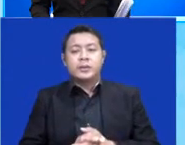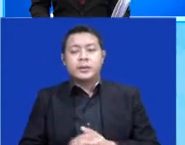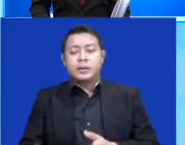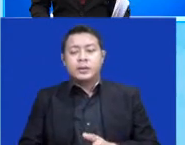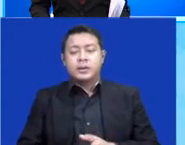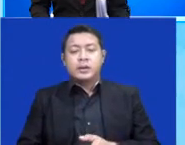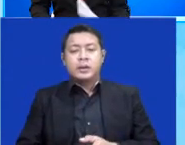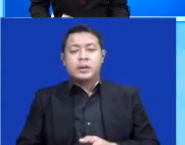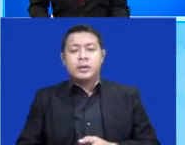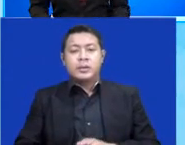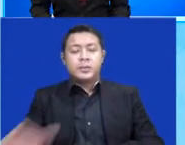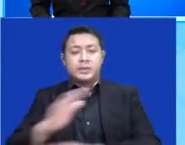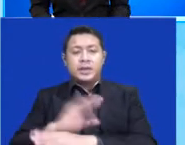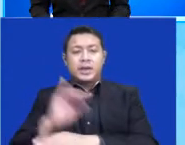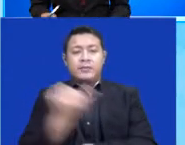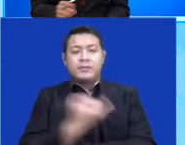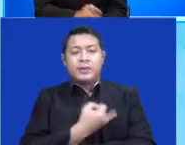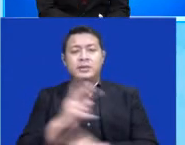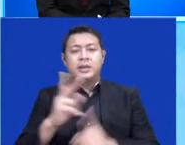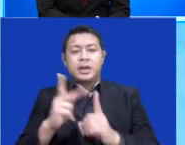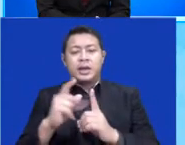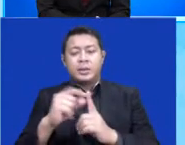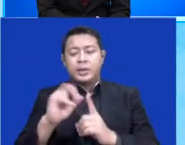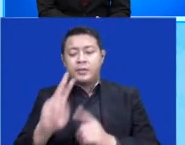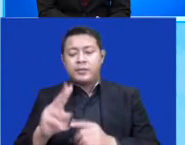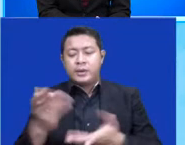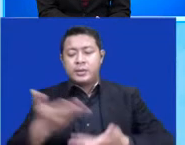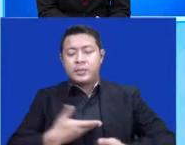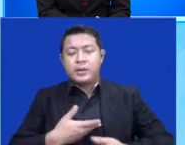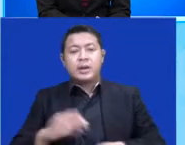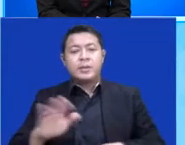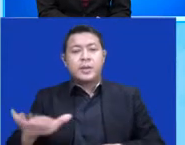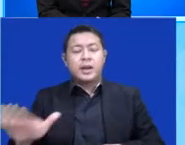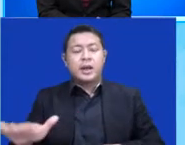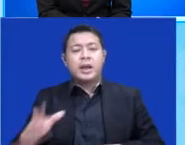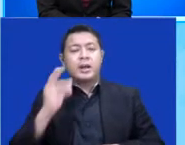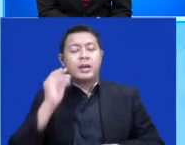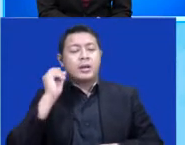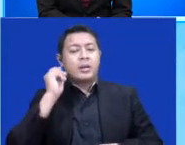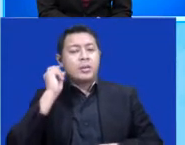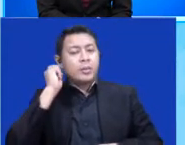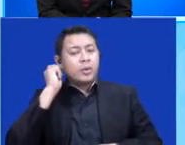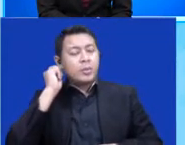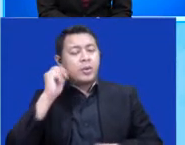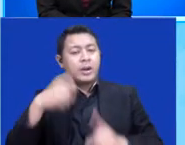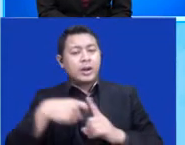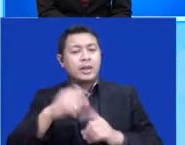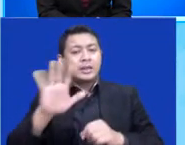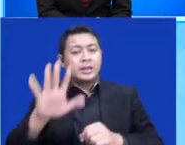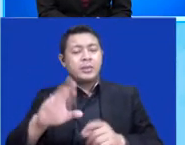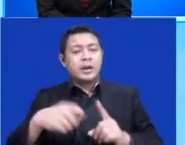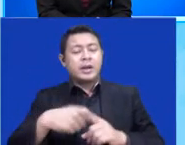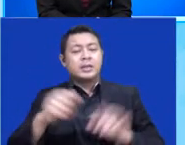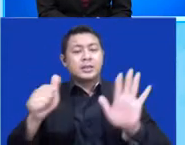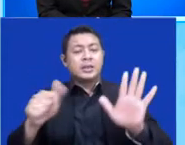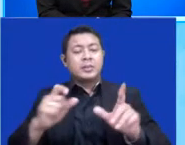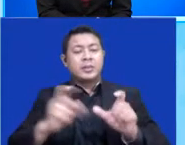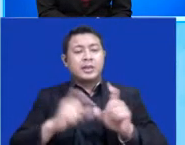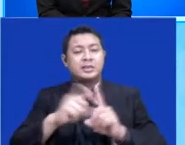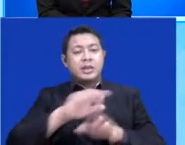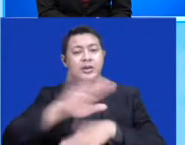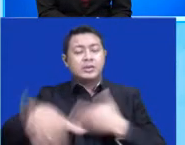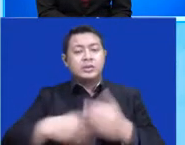pencegahan infeksi HPV ini diberikan pada anak perempuan di kelas 5 dan kelas 6 SD di seluruh